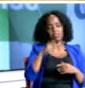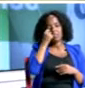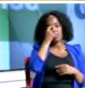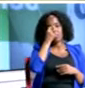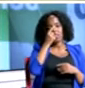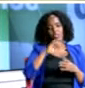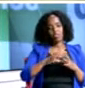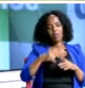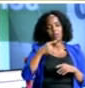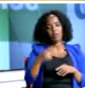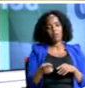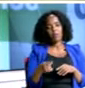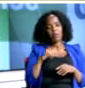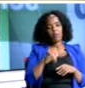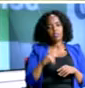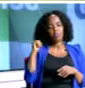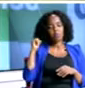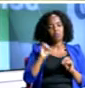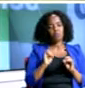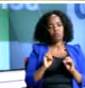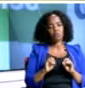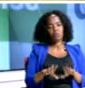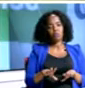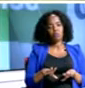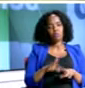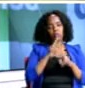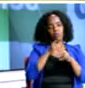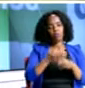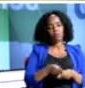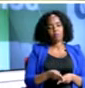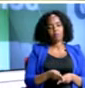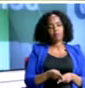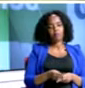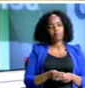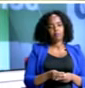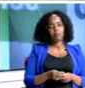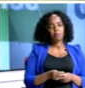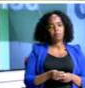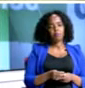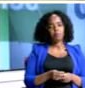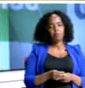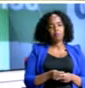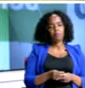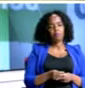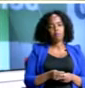imale wanti bra won jiro haye ulfaddo ayse Dr.